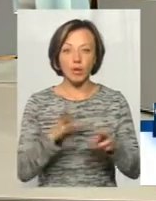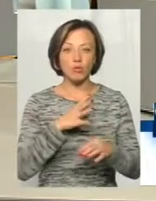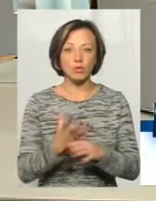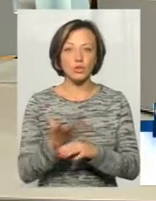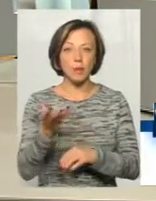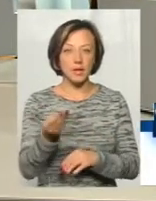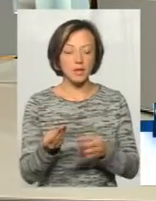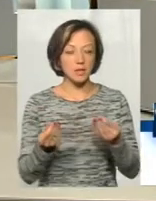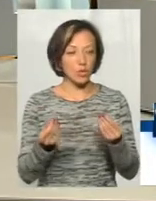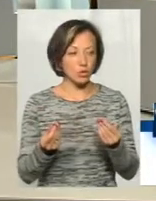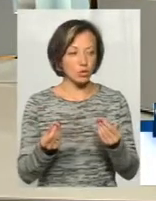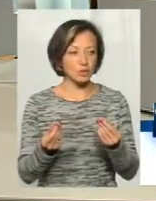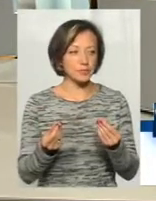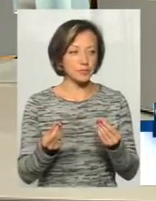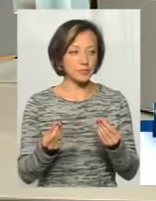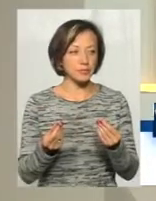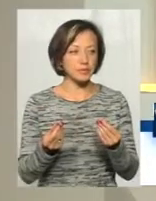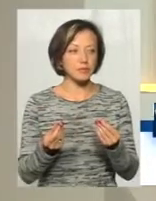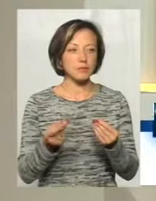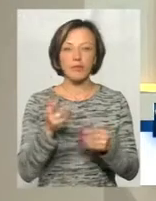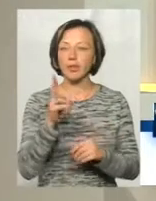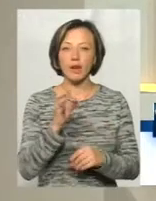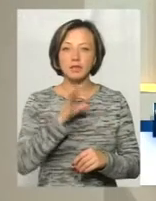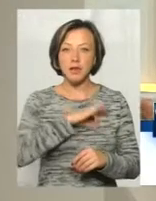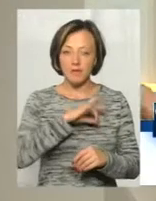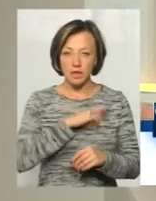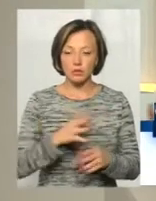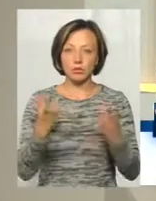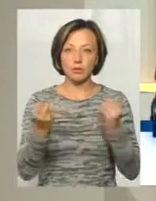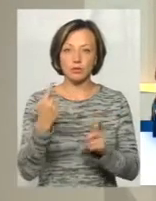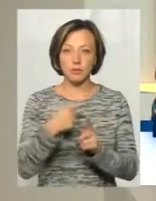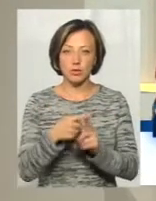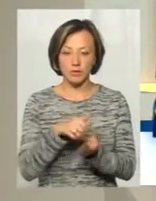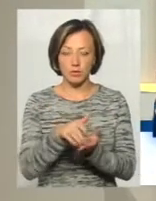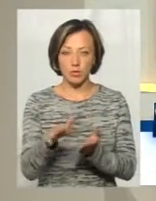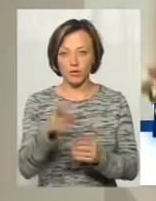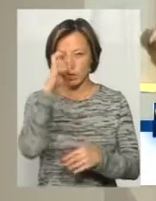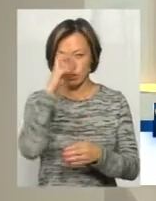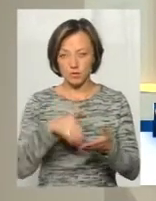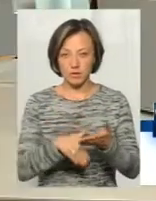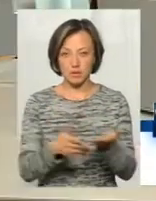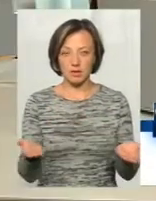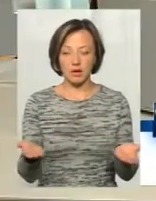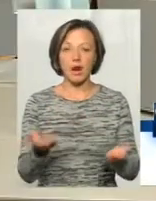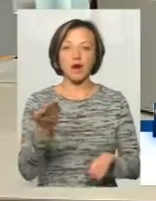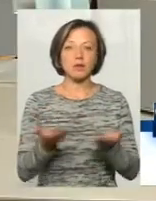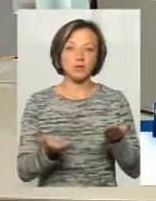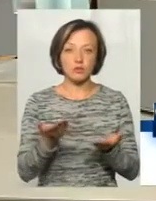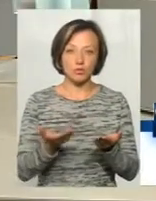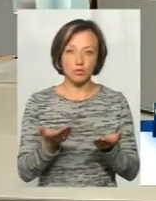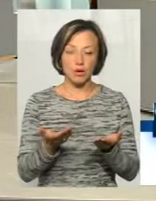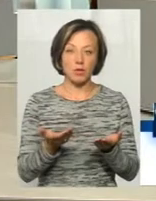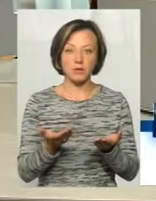заплатити кошти не за те, що використали, то ще й відмовили в субсидії. Тобто, якщо вони